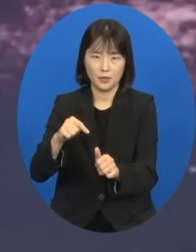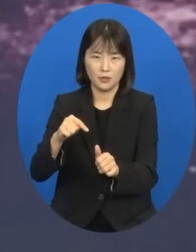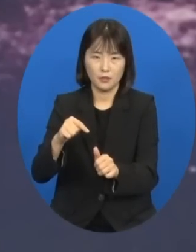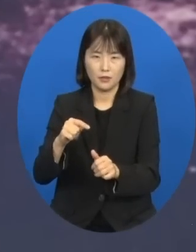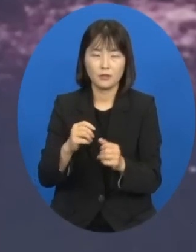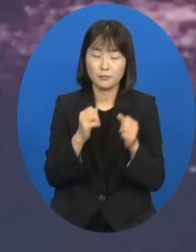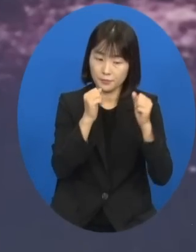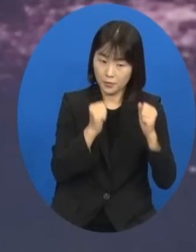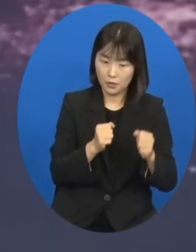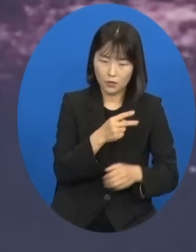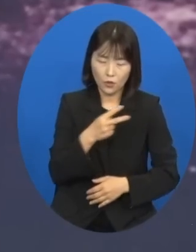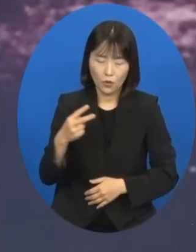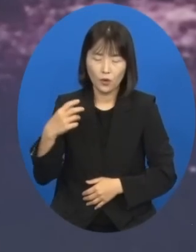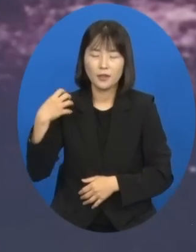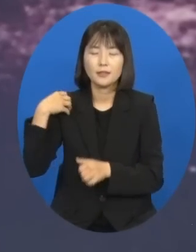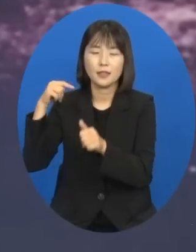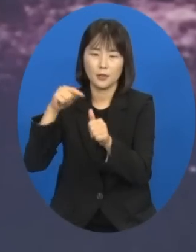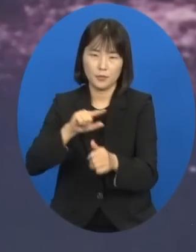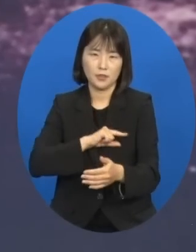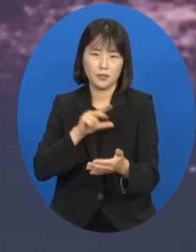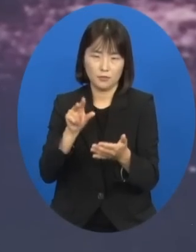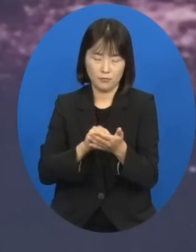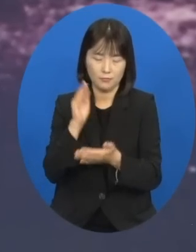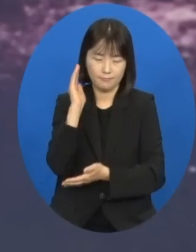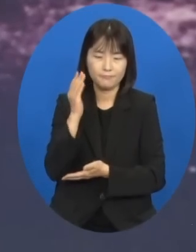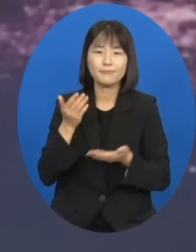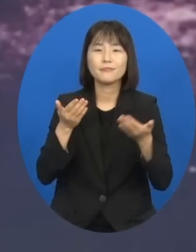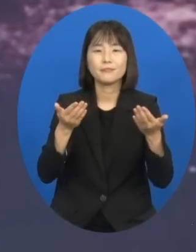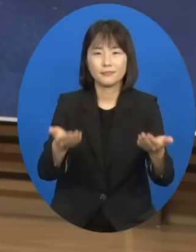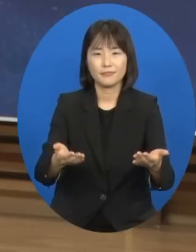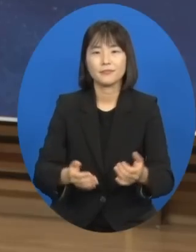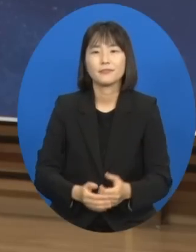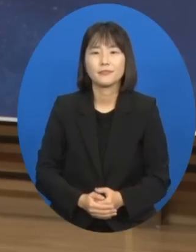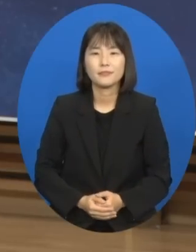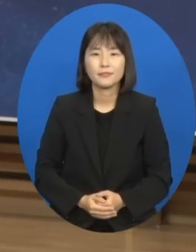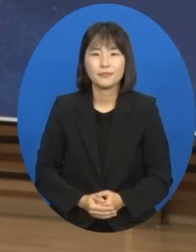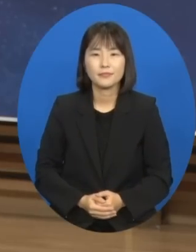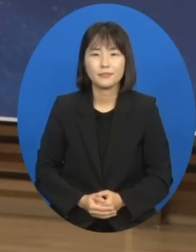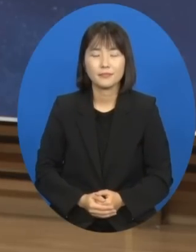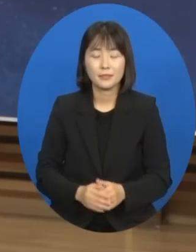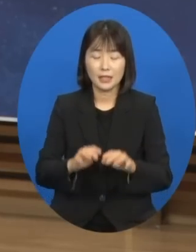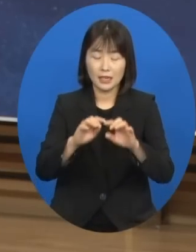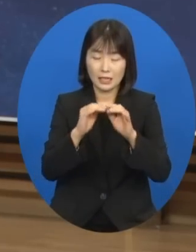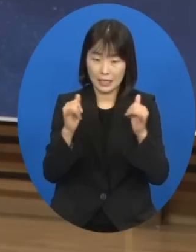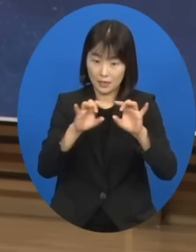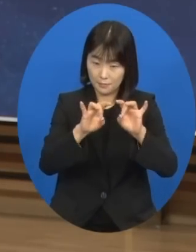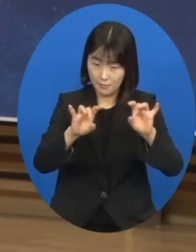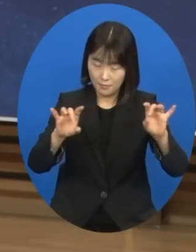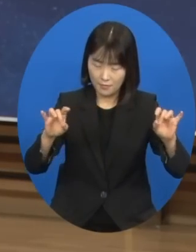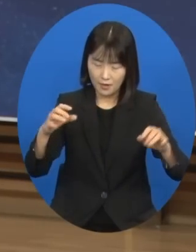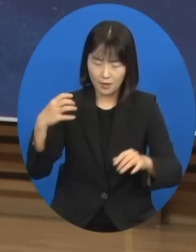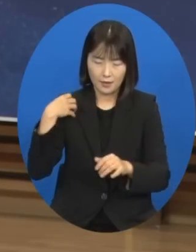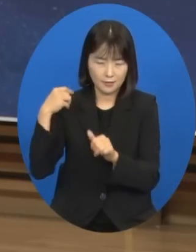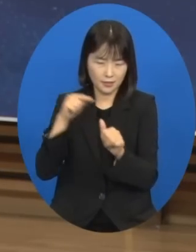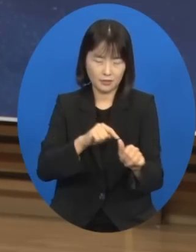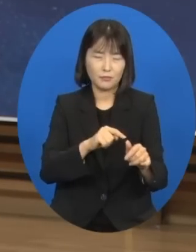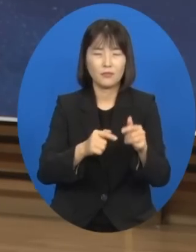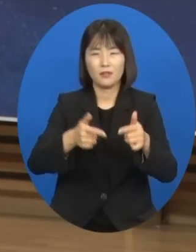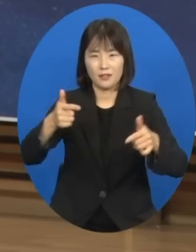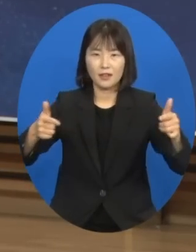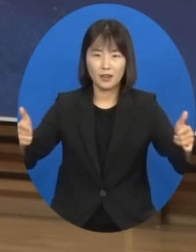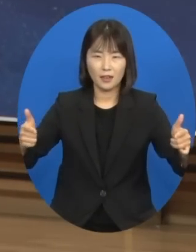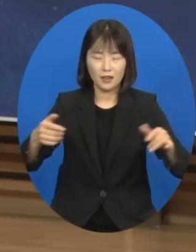것이 사명이다 라는 제목의 말씀을 나누겠습니다. 여러분, 각 사람마다 사명이 다 다릅니다.